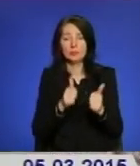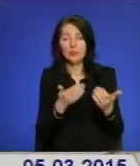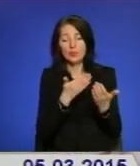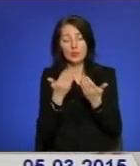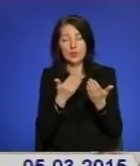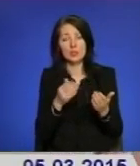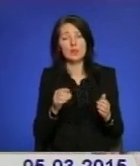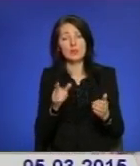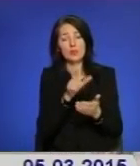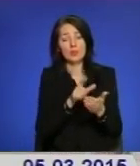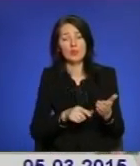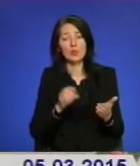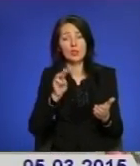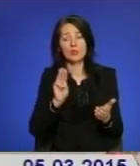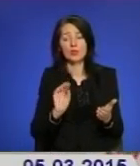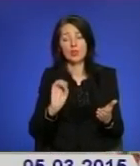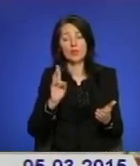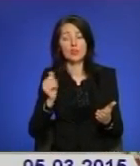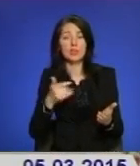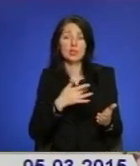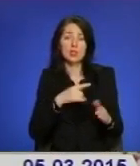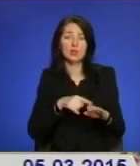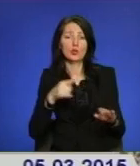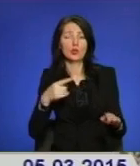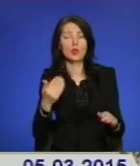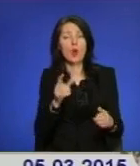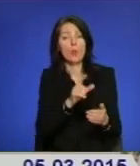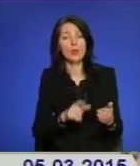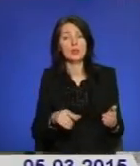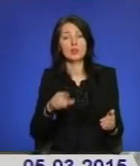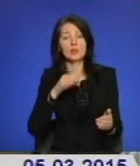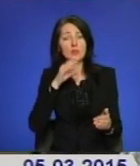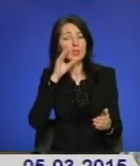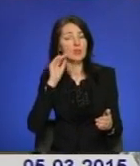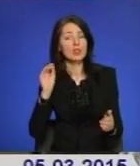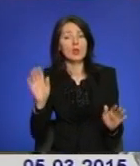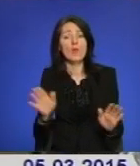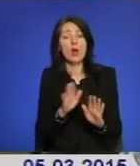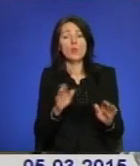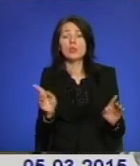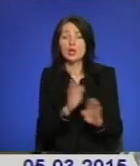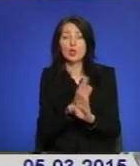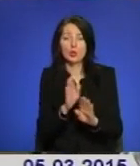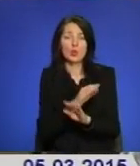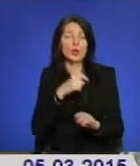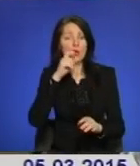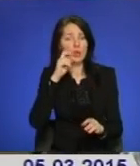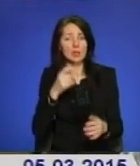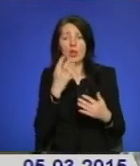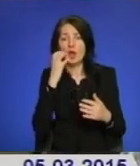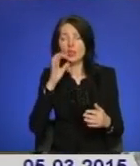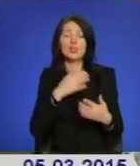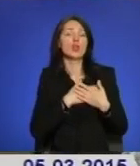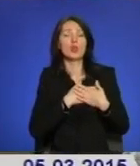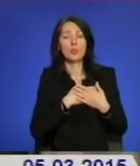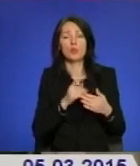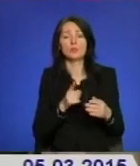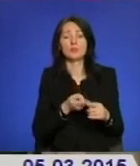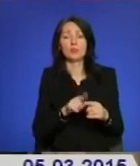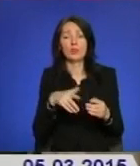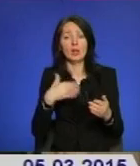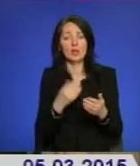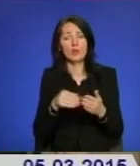серцем доторкнулися до його поезії. Шевченкова муза – доля самої України. Гаряча любов до знедоленого рідного краю звучить у кожному слові,